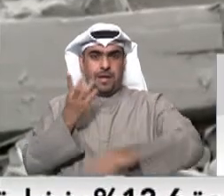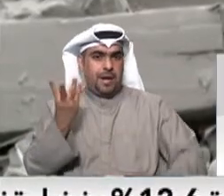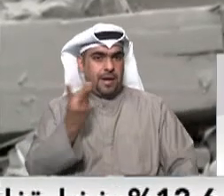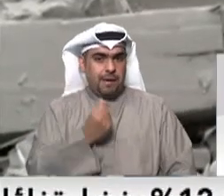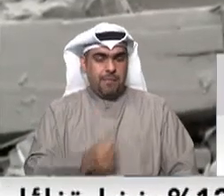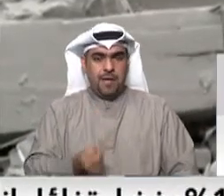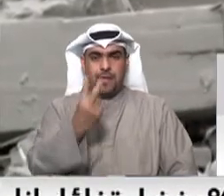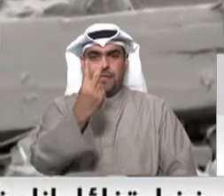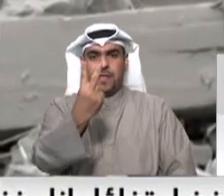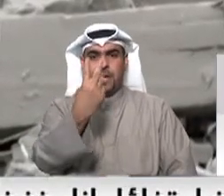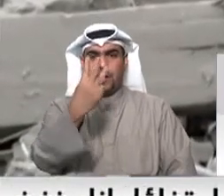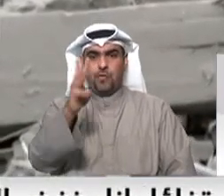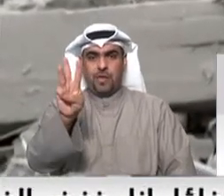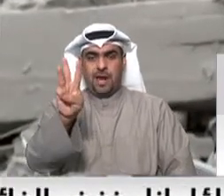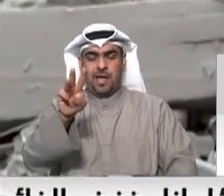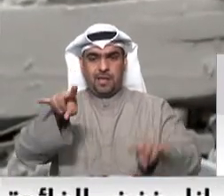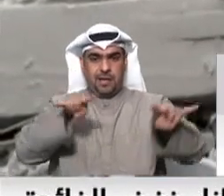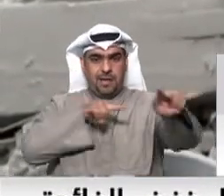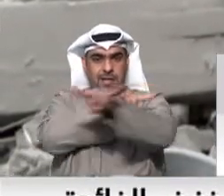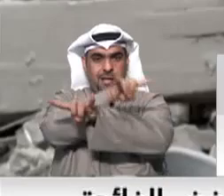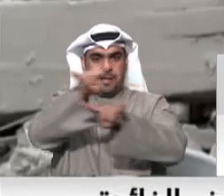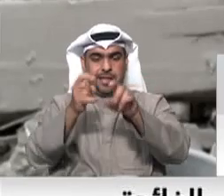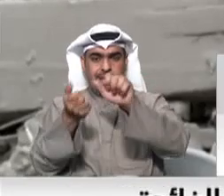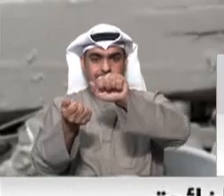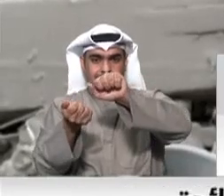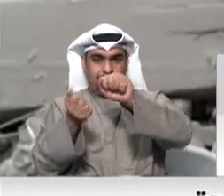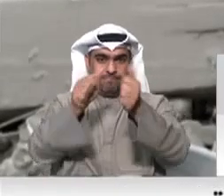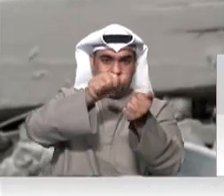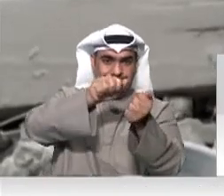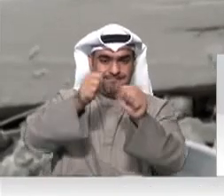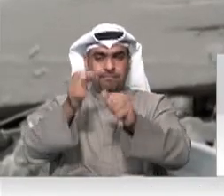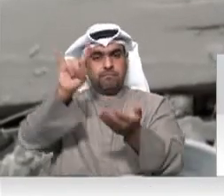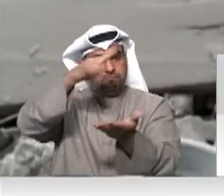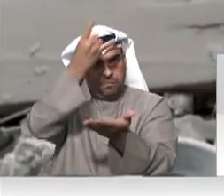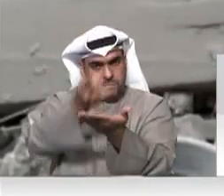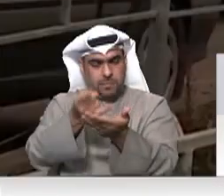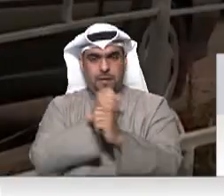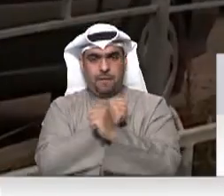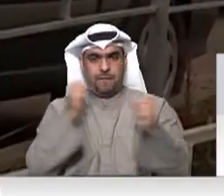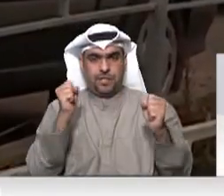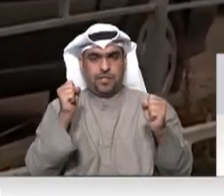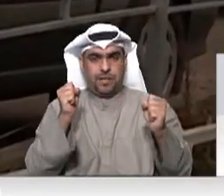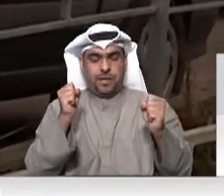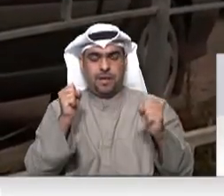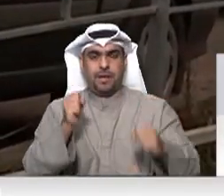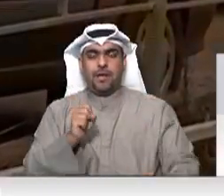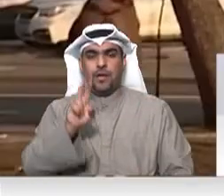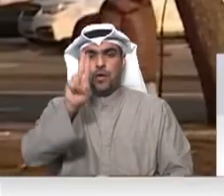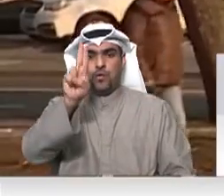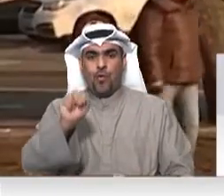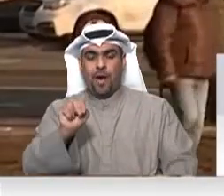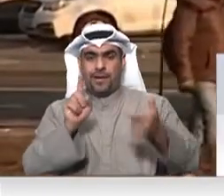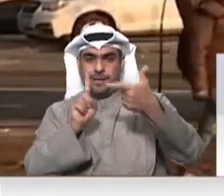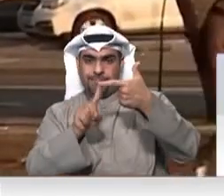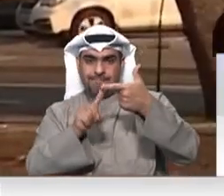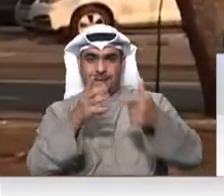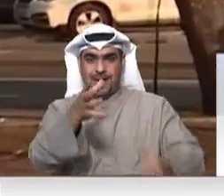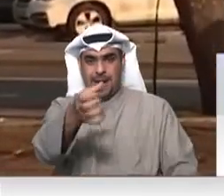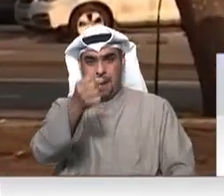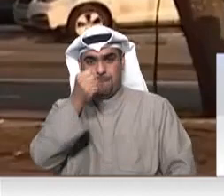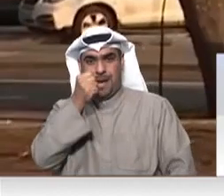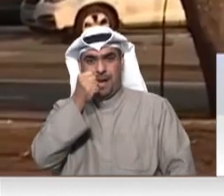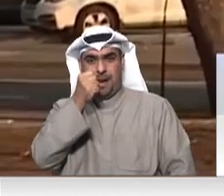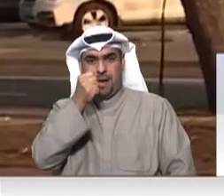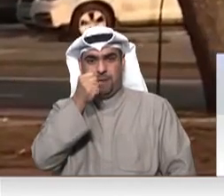برنيس وا اوريول وكورس وموسكو ياتي ذلك بعد ان دان الامين العام للامم المتحده بشكل لا